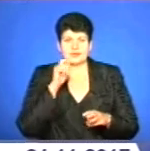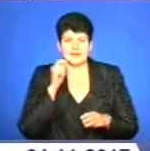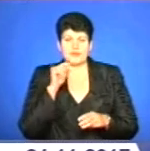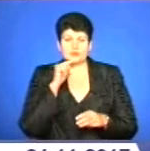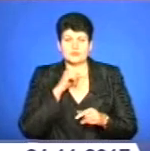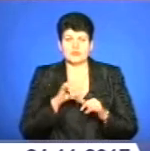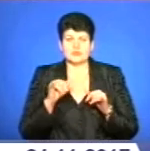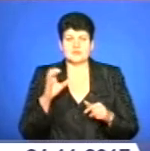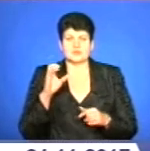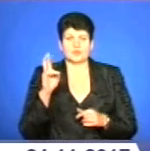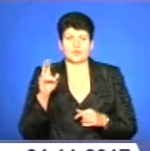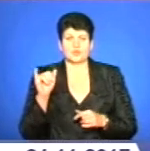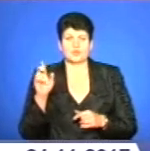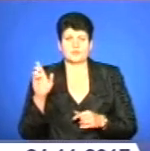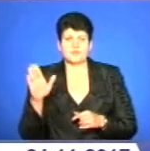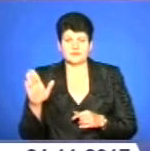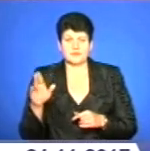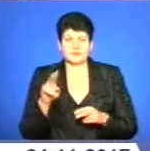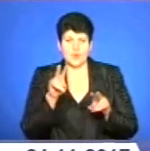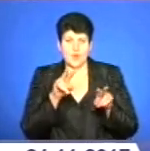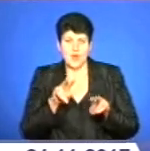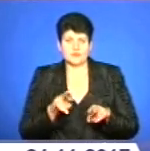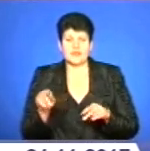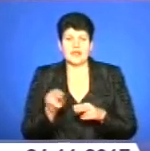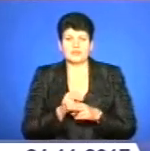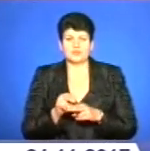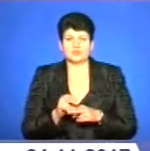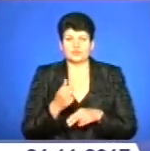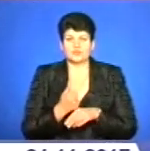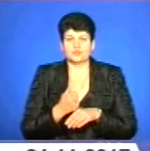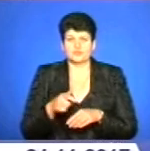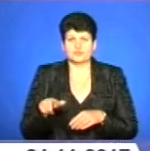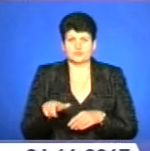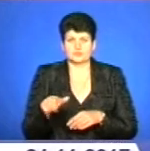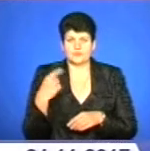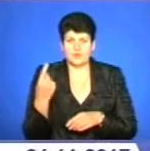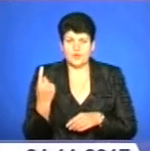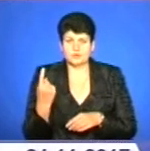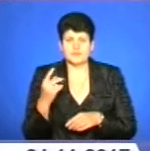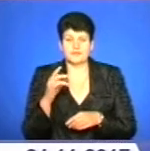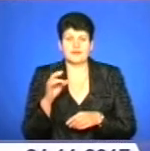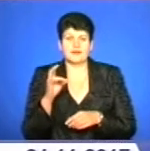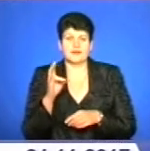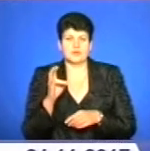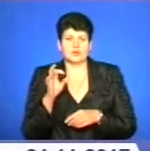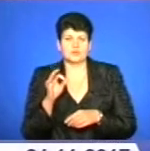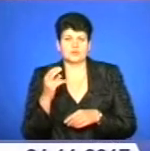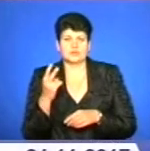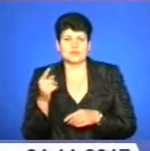торгівлі Степан Кубів. Він оглянув, як ремонтують одну з основних магістралей області – Н-02